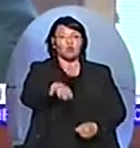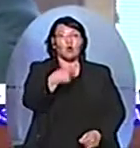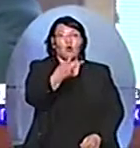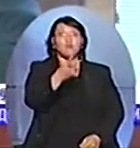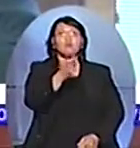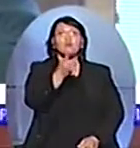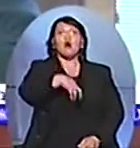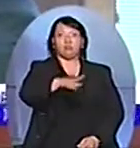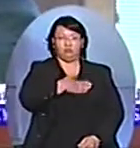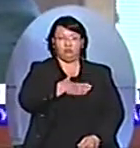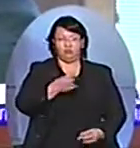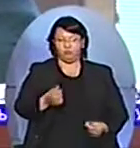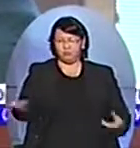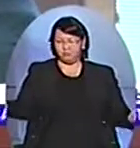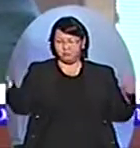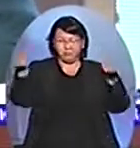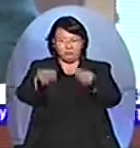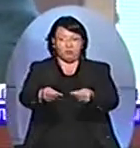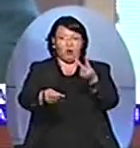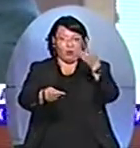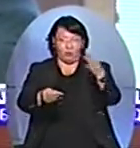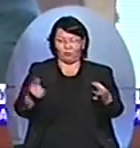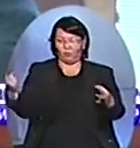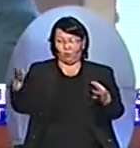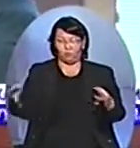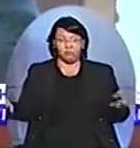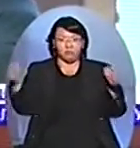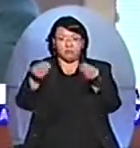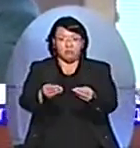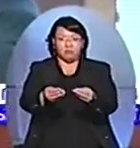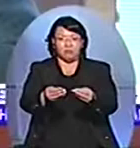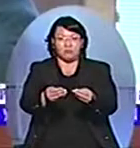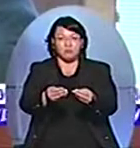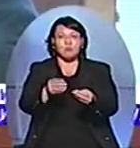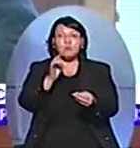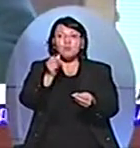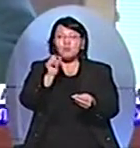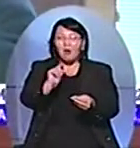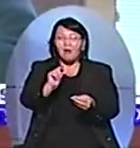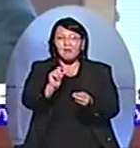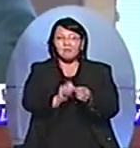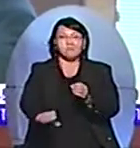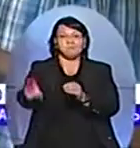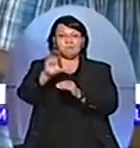агуулгаараа бидний явах гэж байгаа гэхэлэр нөгөө нэг бага мөнгөө их болгож хувиргаж байгаа. Их хэмжээний хөрөнгө оруулалтыг нэмж татаж